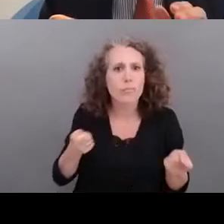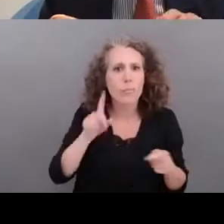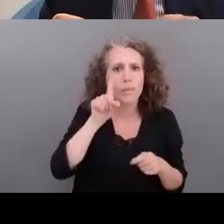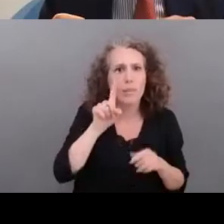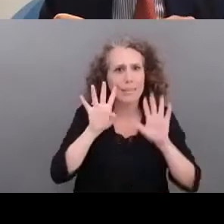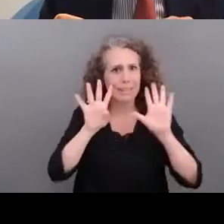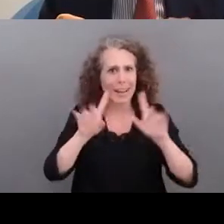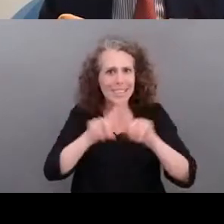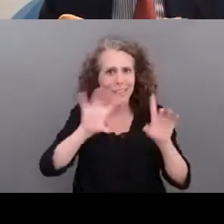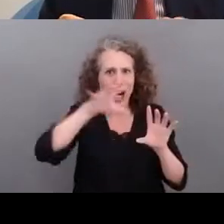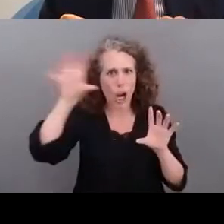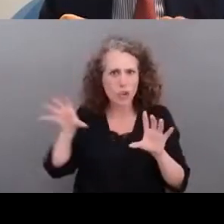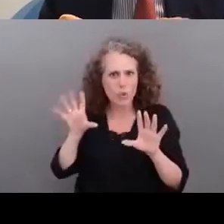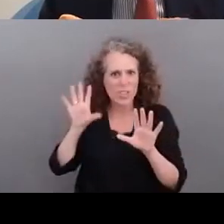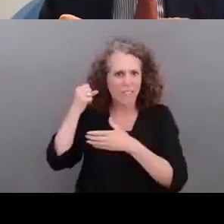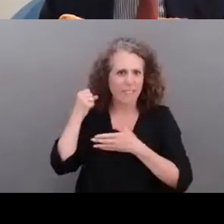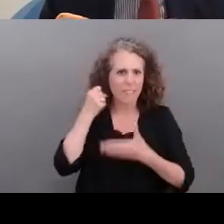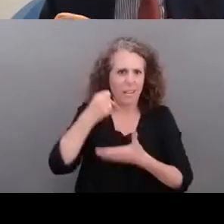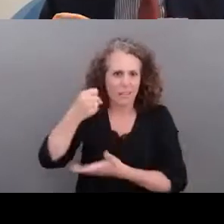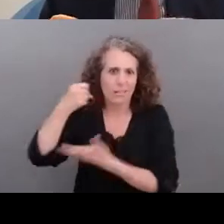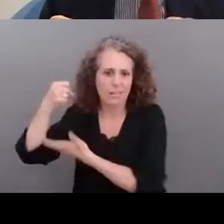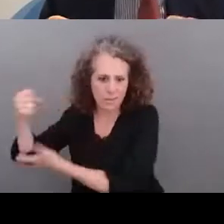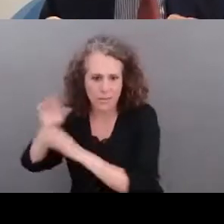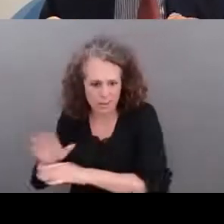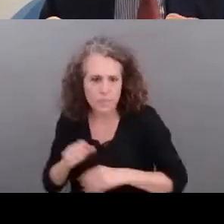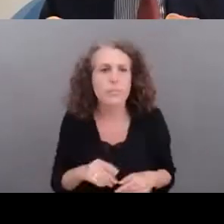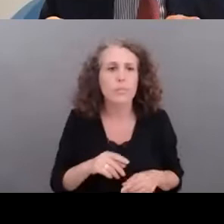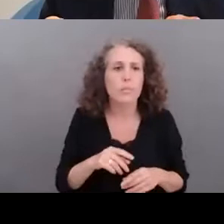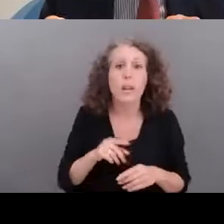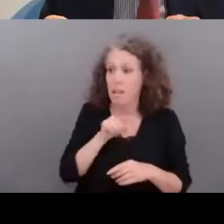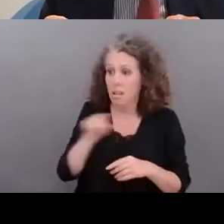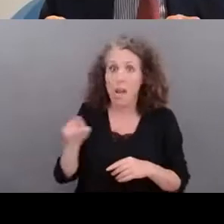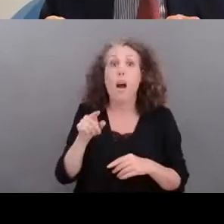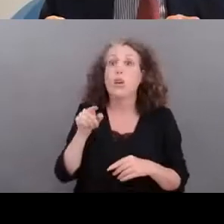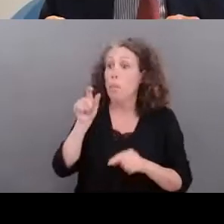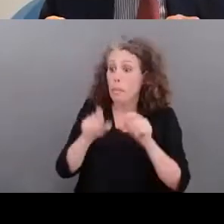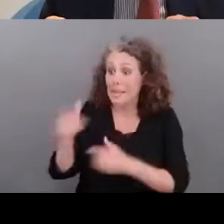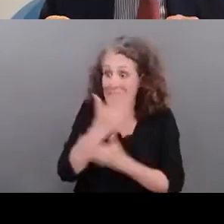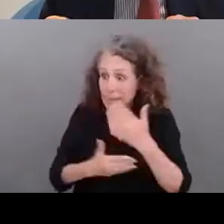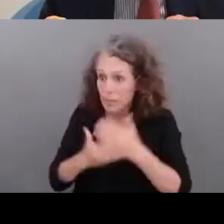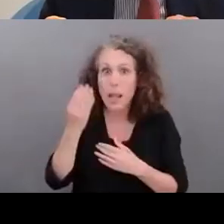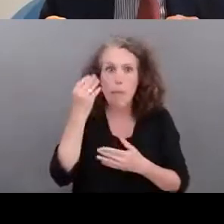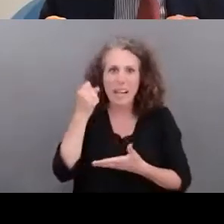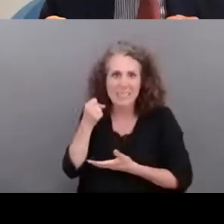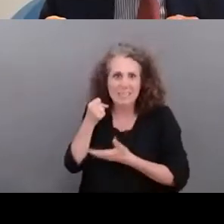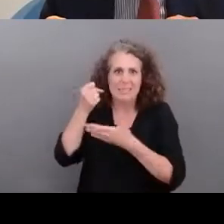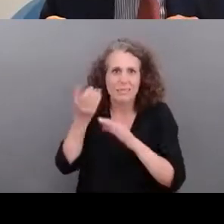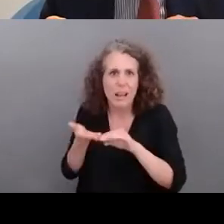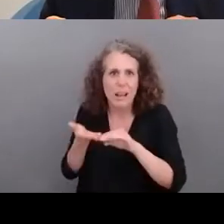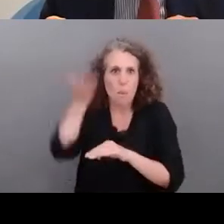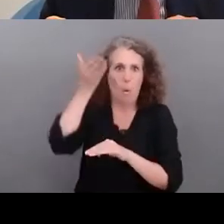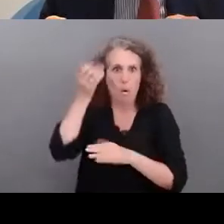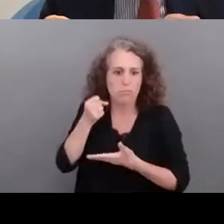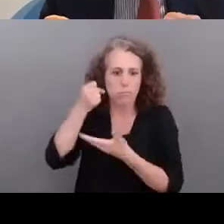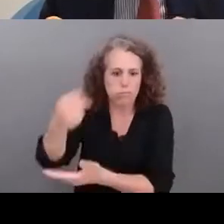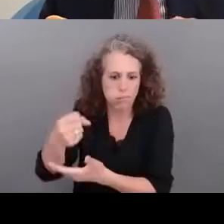bureau gère 19 fonds au niveau pays et nous avons aussi trouvé des subventions supplémentaires pour les personnes en situation de